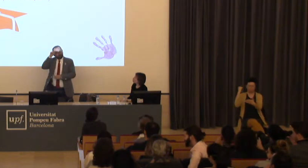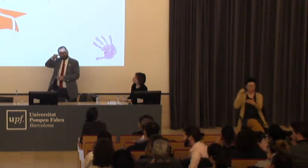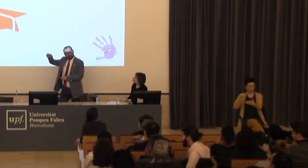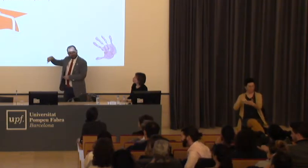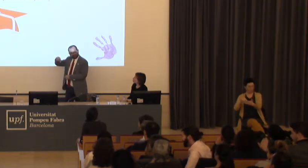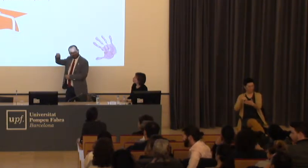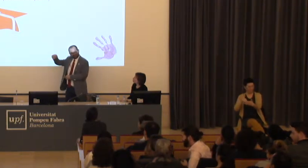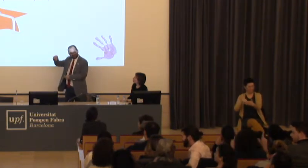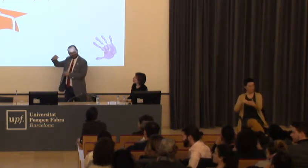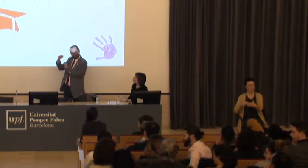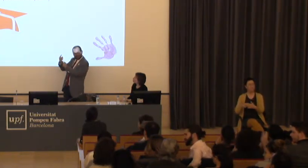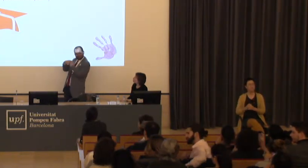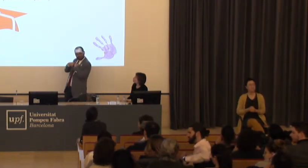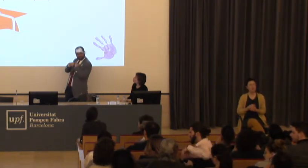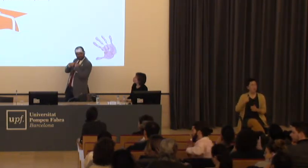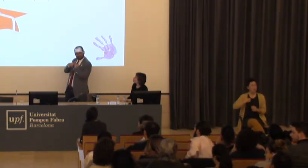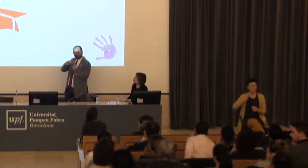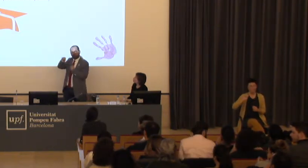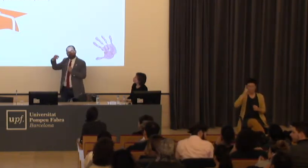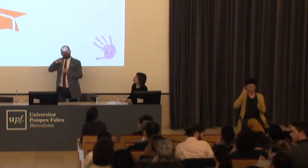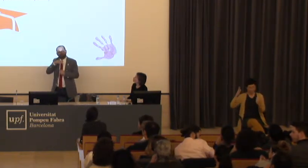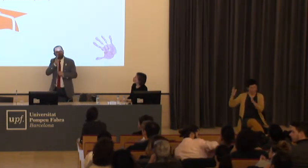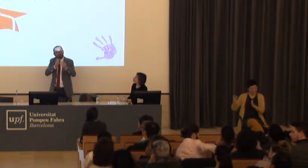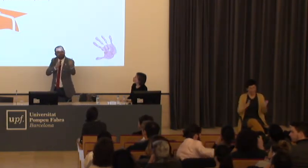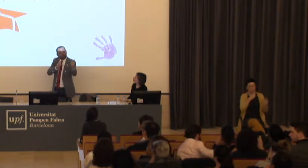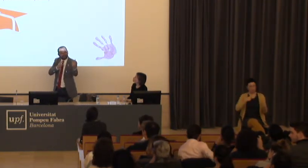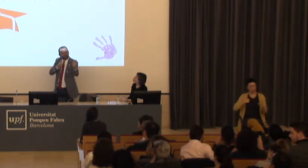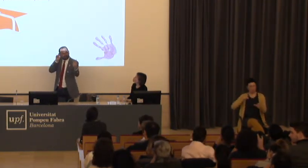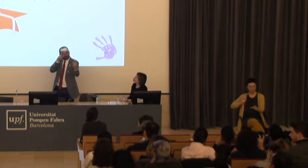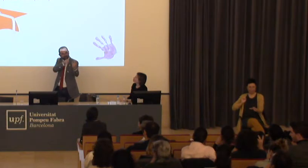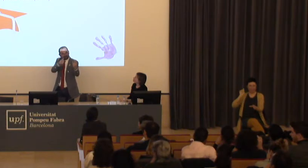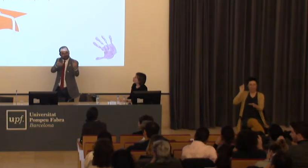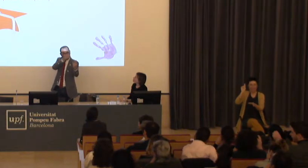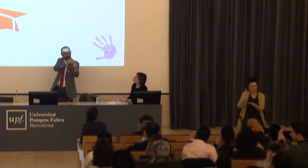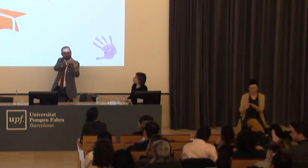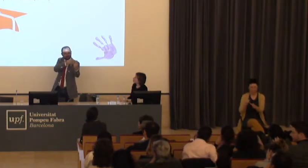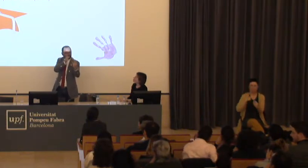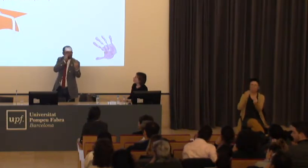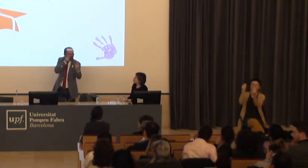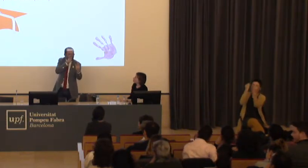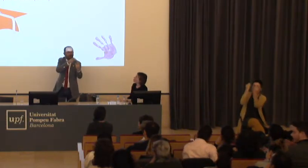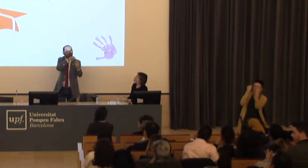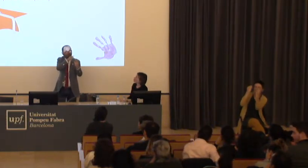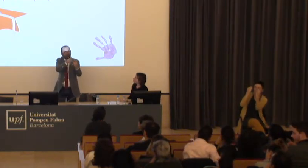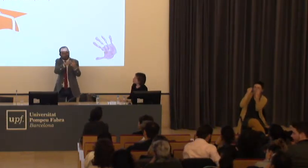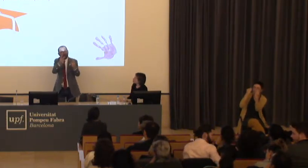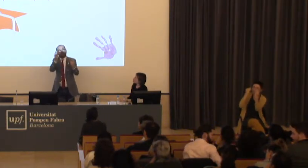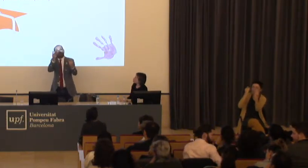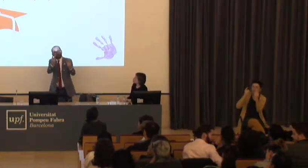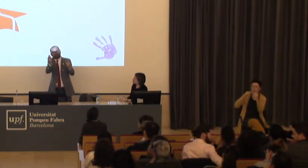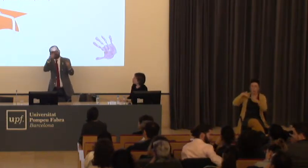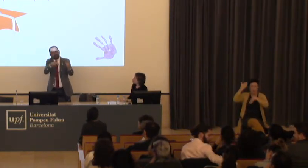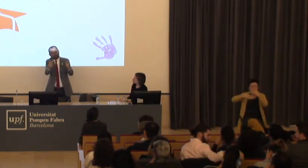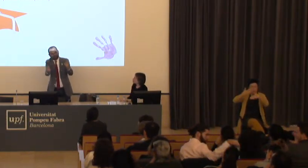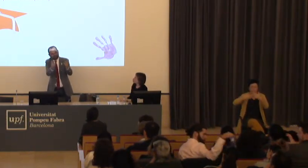Jo vaig ser present en un d'aquests cursos, a la primera promoció, i un dels professors, dels tres professors que hem comentat abans, Juan